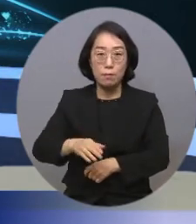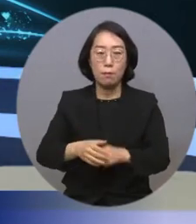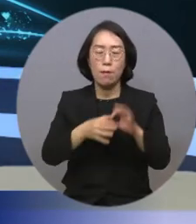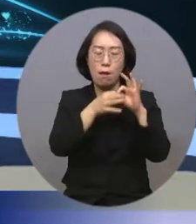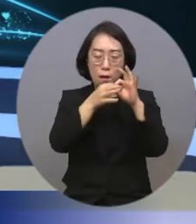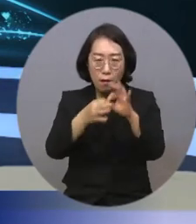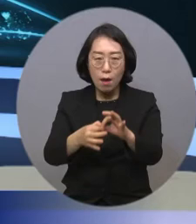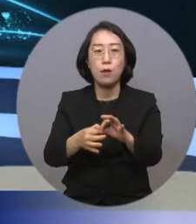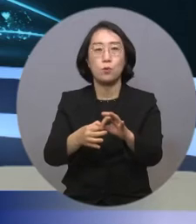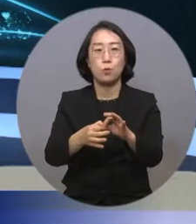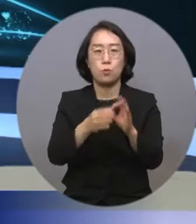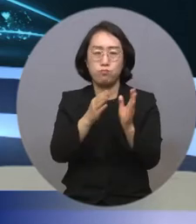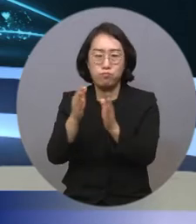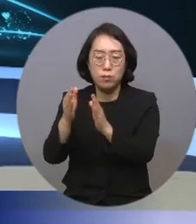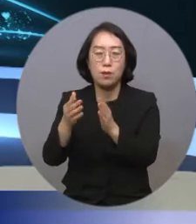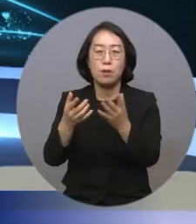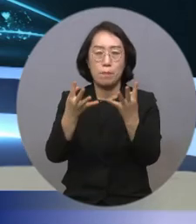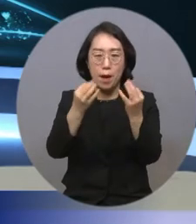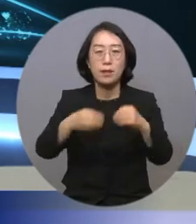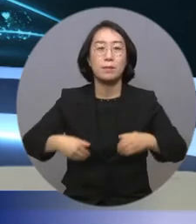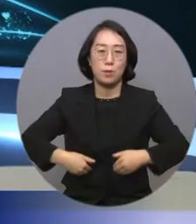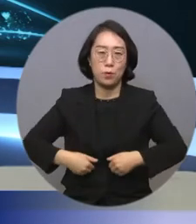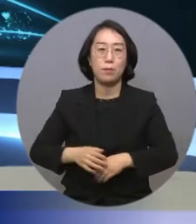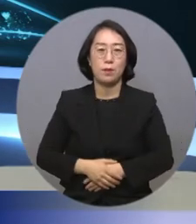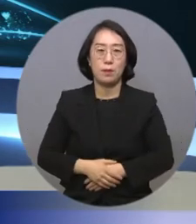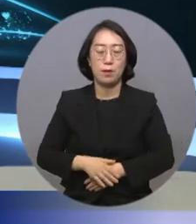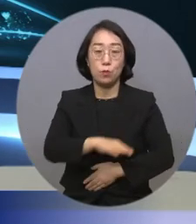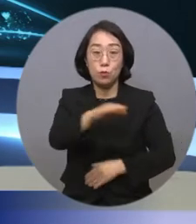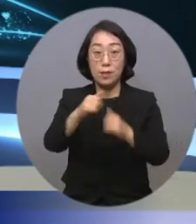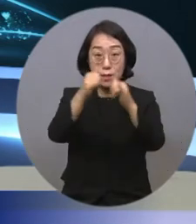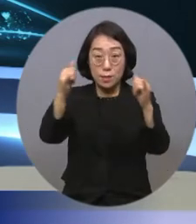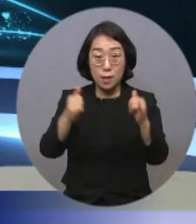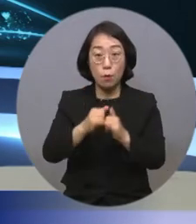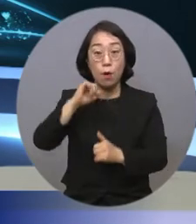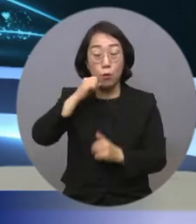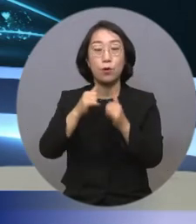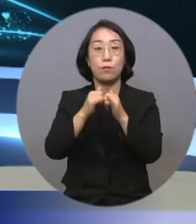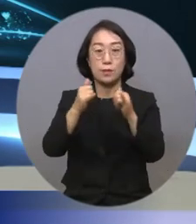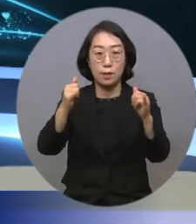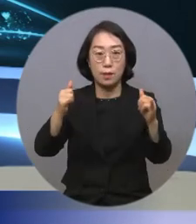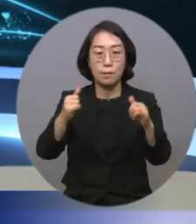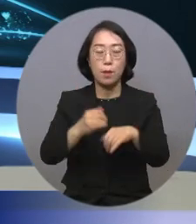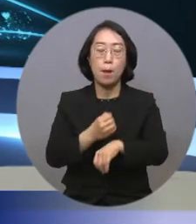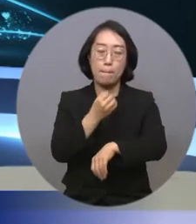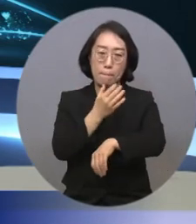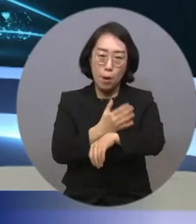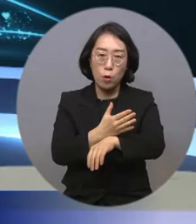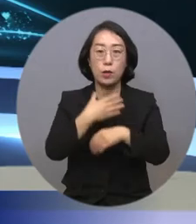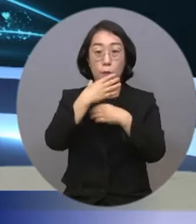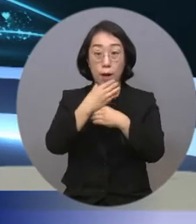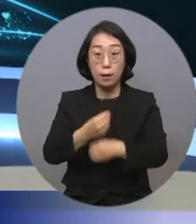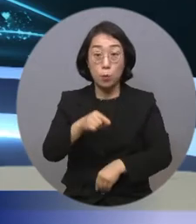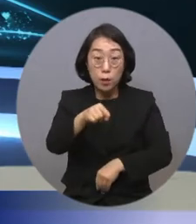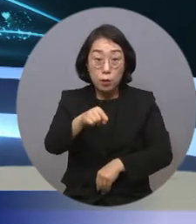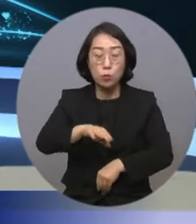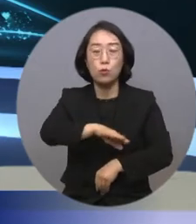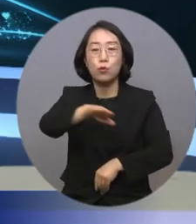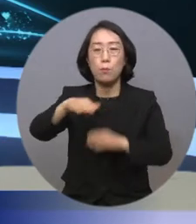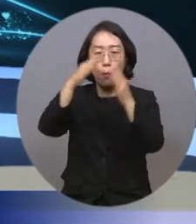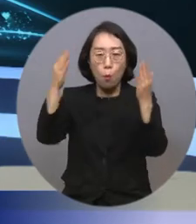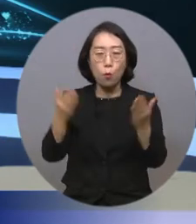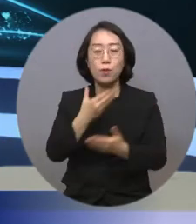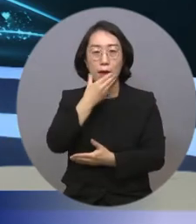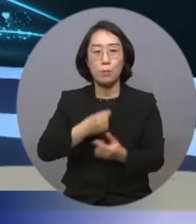여전히 갈 길은 멀다는 의견도 많은데요. 우리 사회 취약계층들의 편의와 행복이 곧 모두가 행복해질 수